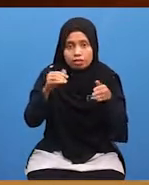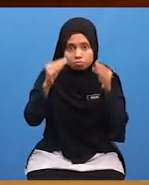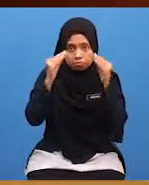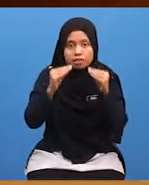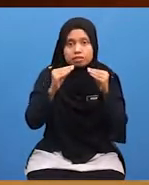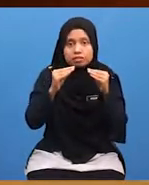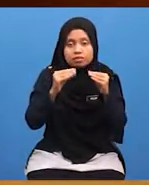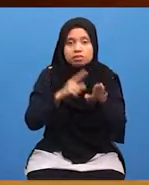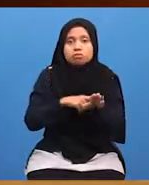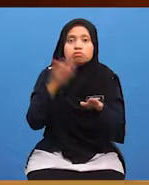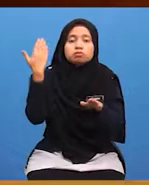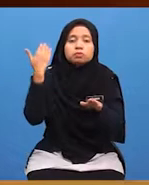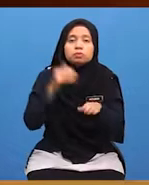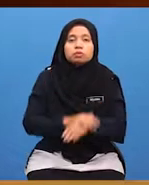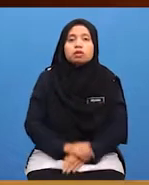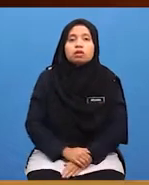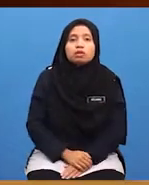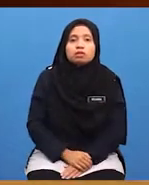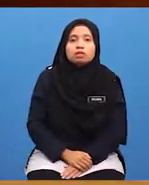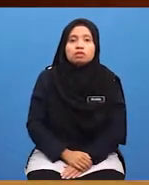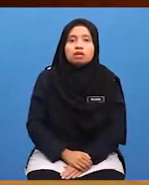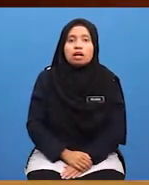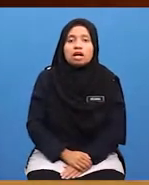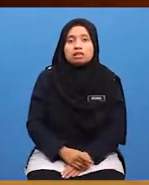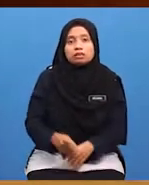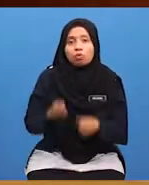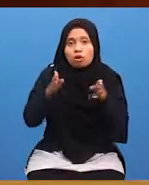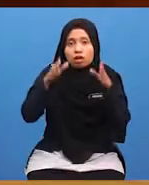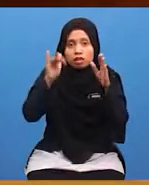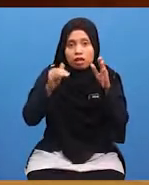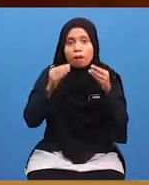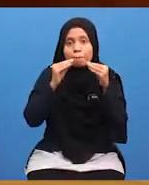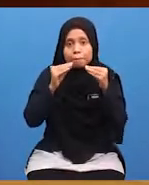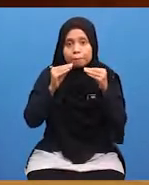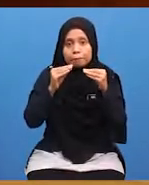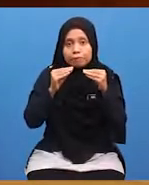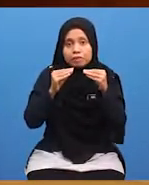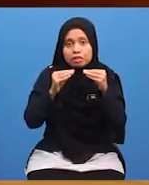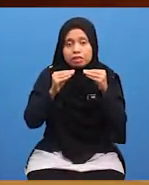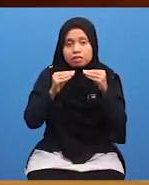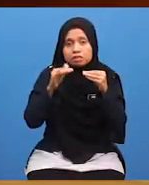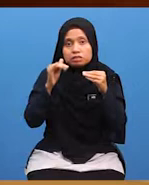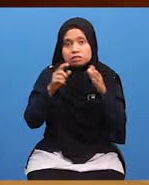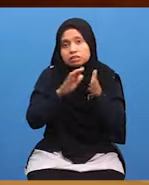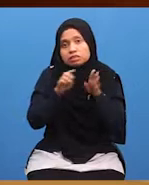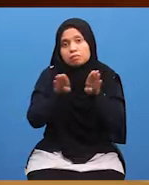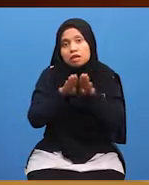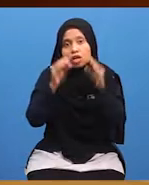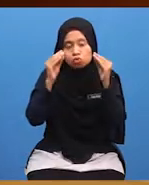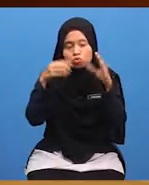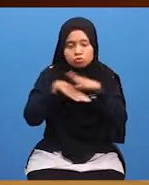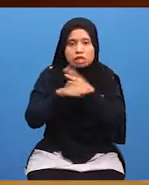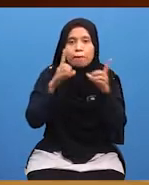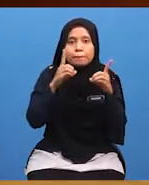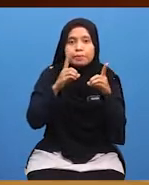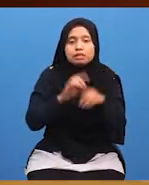pendidikan pada zaman Bani Umayyah, ya, tenaga pengajar yang menabur bakti dalam bidang pendidikan